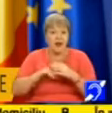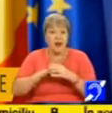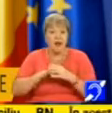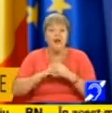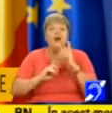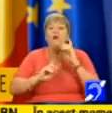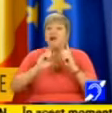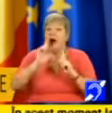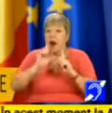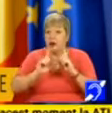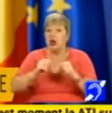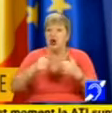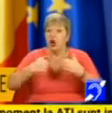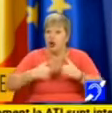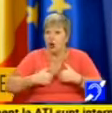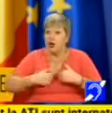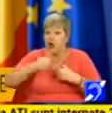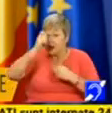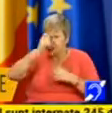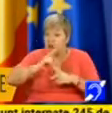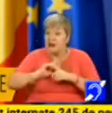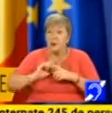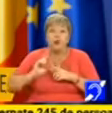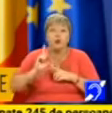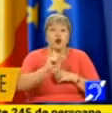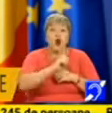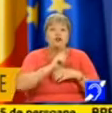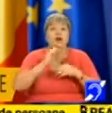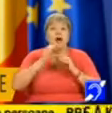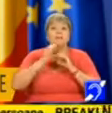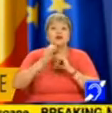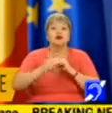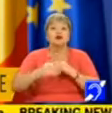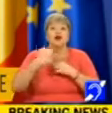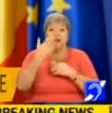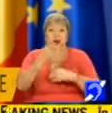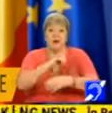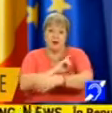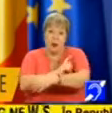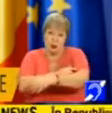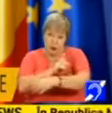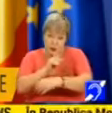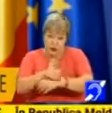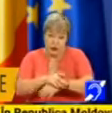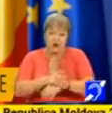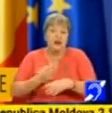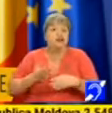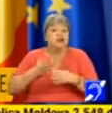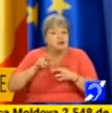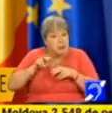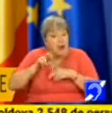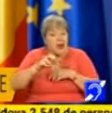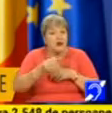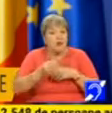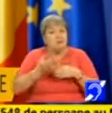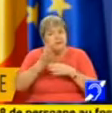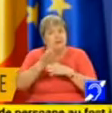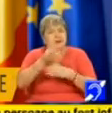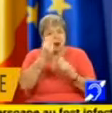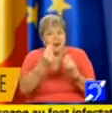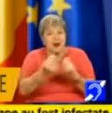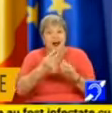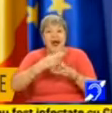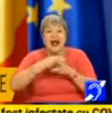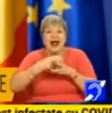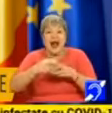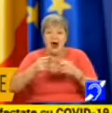dacă noi respectăm cu toții măsurile impuse de autorități și lucrurile merg înspre bine, este clar că putem